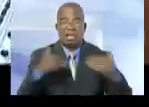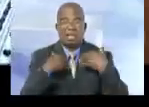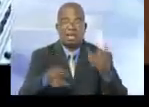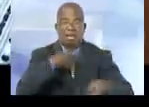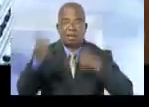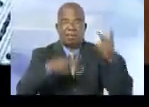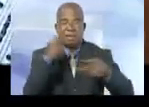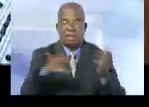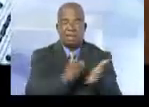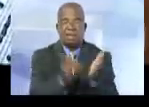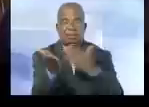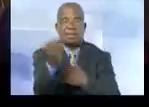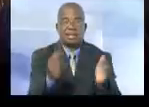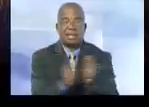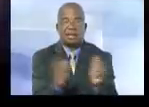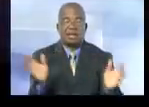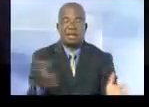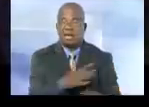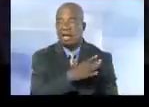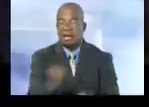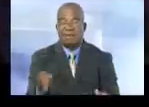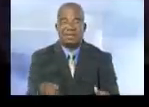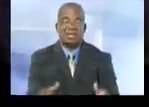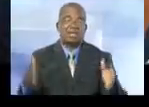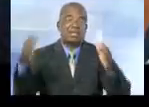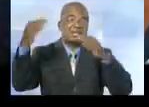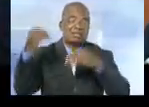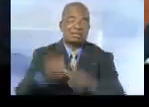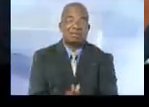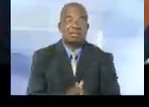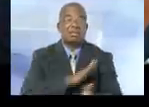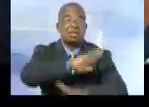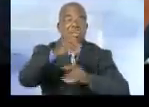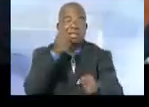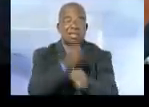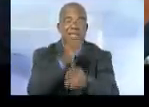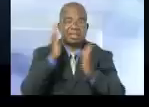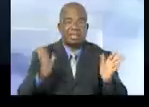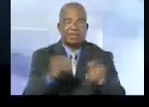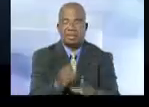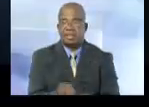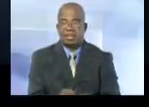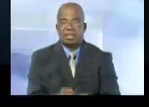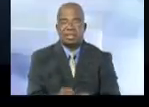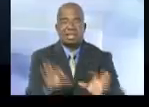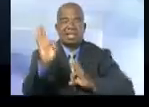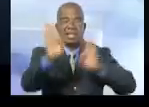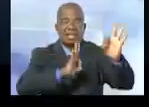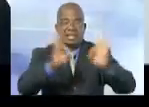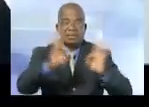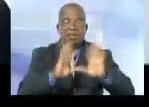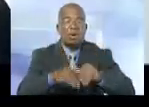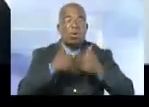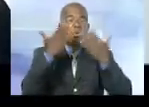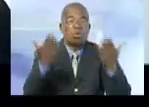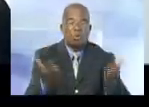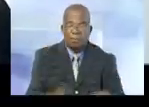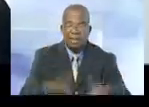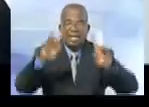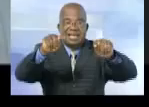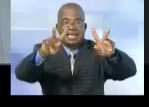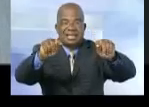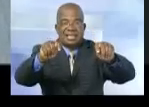donc aujourd'hui, avec la presse nationale. Akasei Laza a expliqué aux journalistes le fonctionnement global de la RTI. Il a surtout insisté